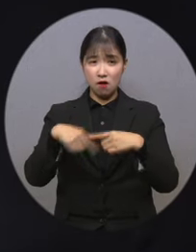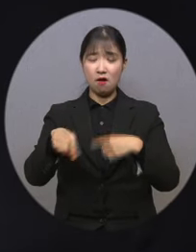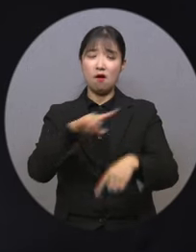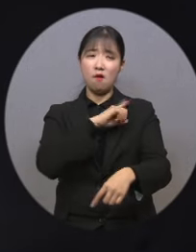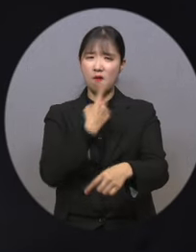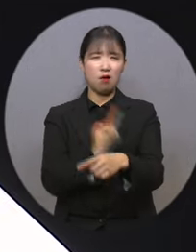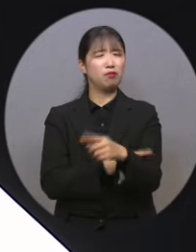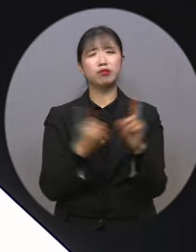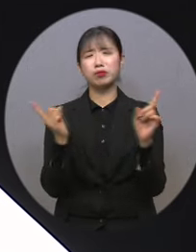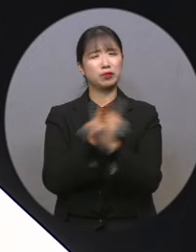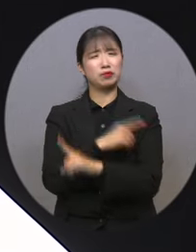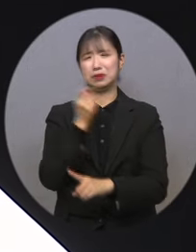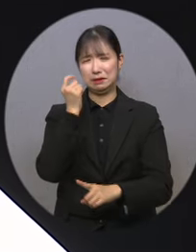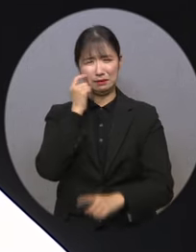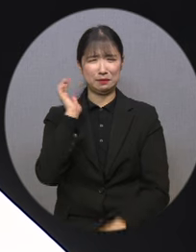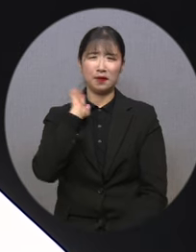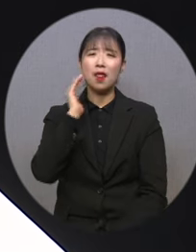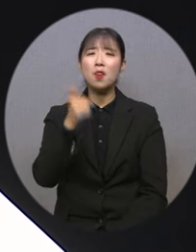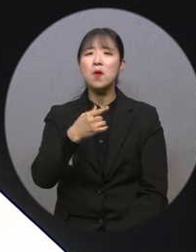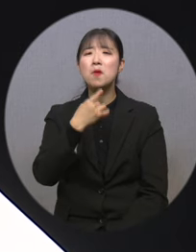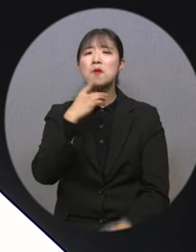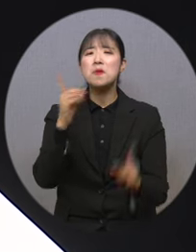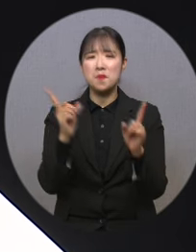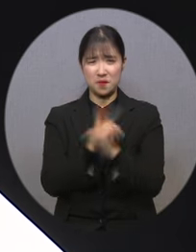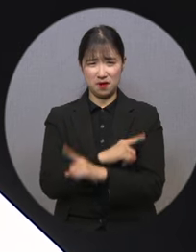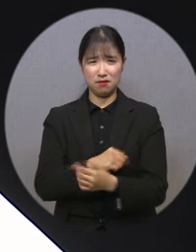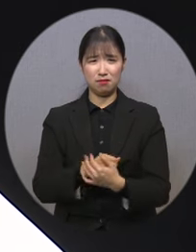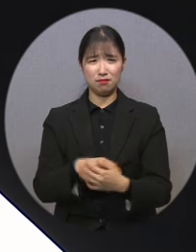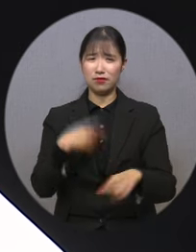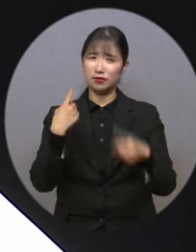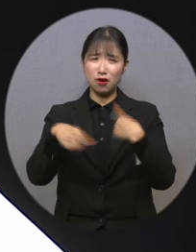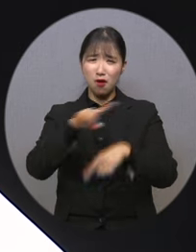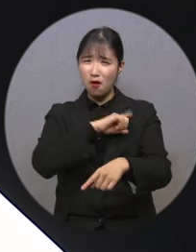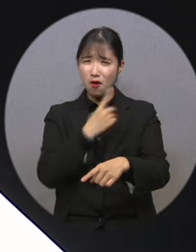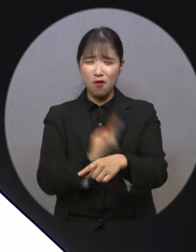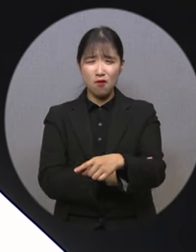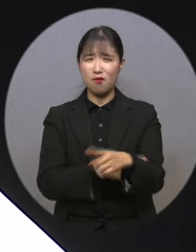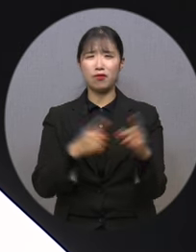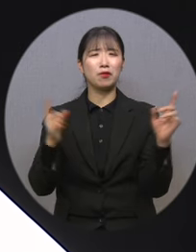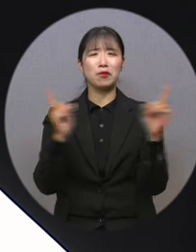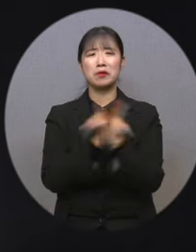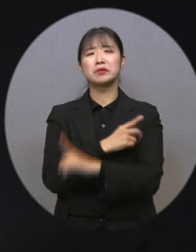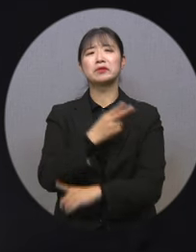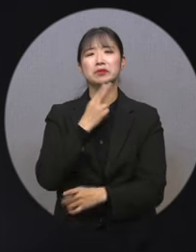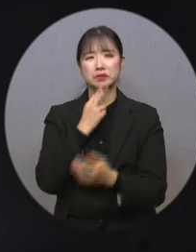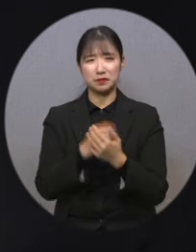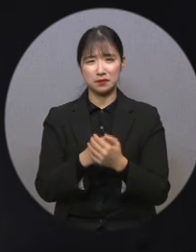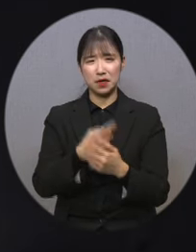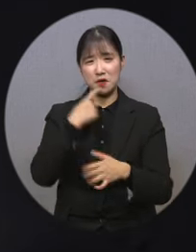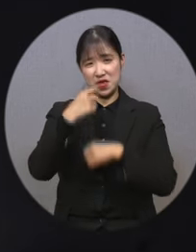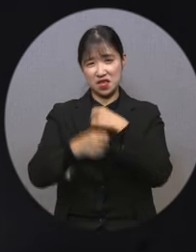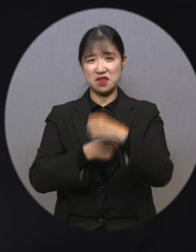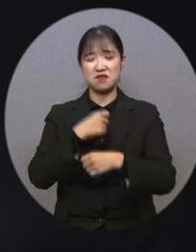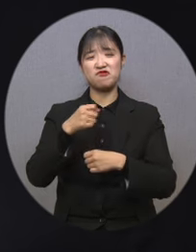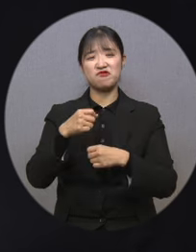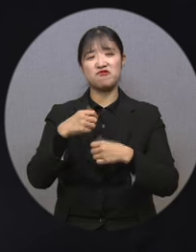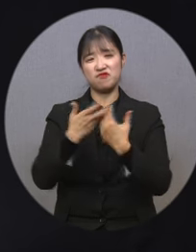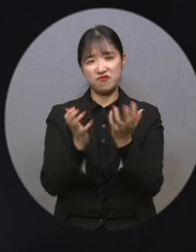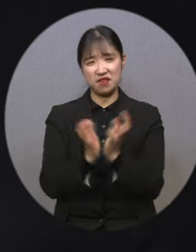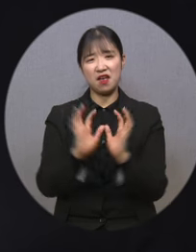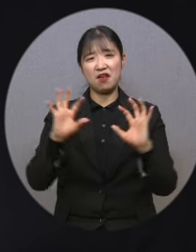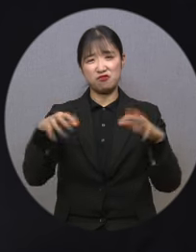바뀝니다. 대통령만 바뀌었지 대통령 하나가 바뀌었지 무슨 정권이 교체돼요. 민주당이 국회를 장악하고